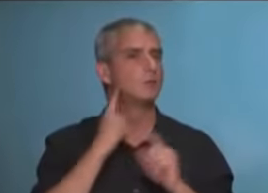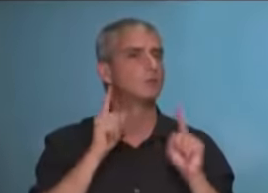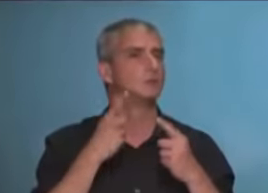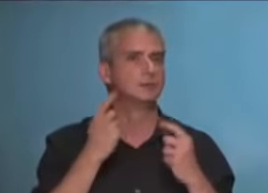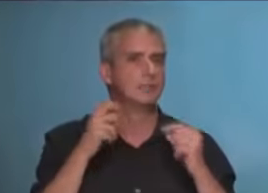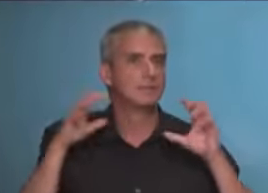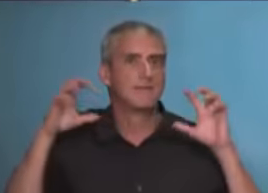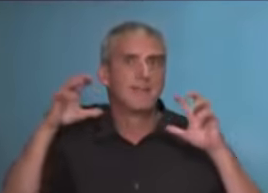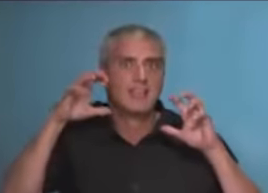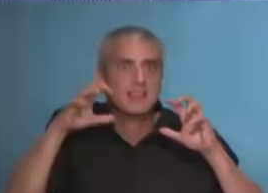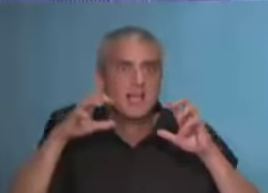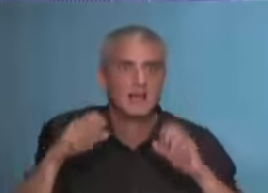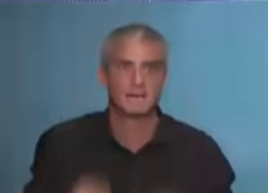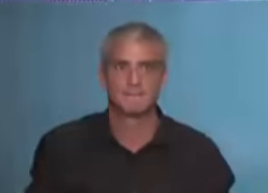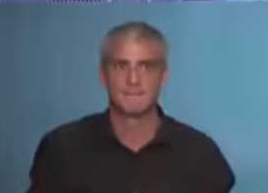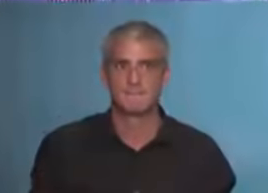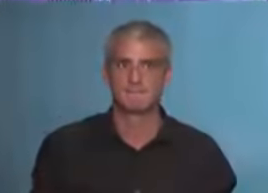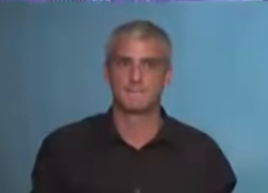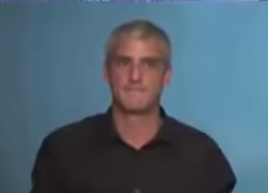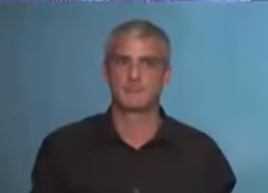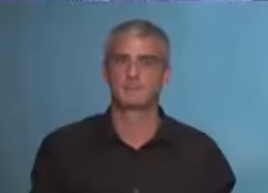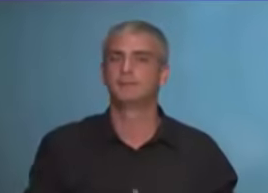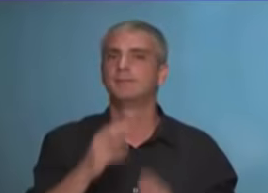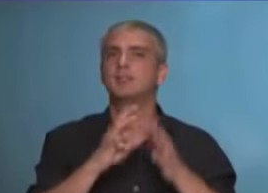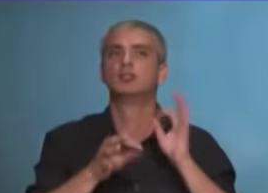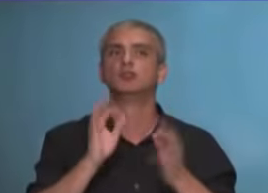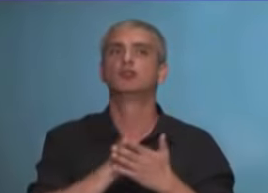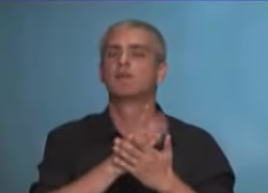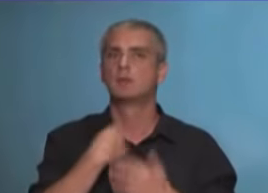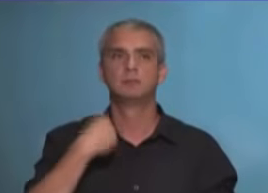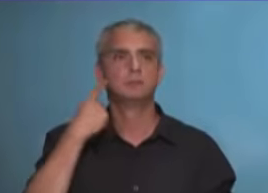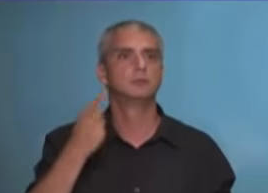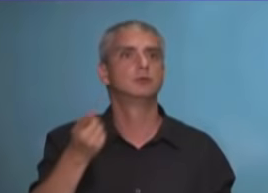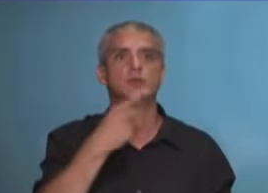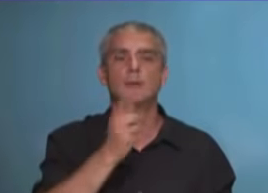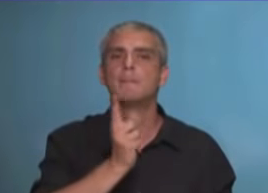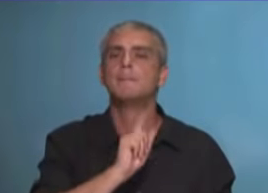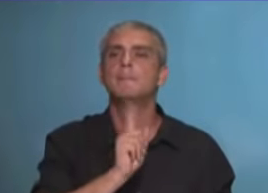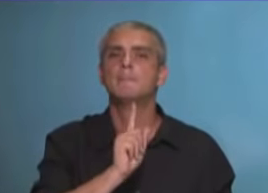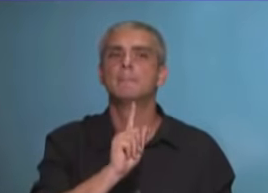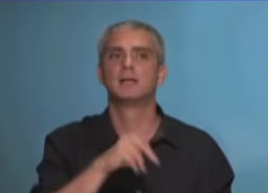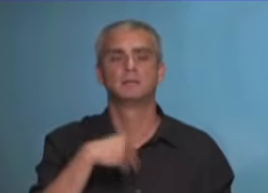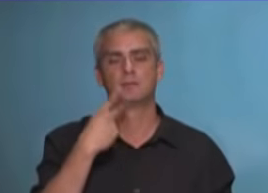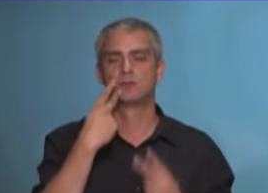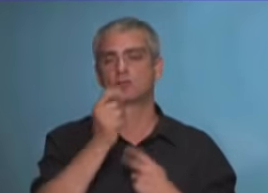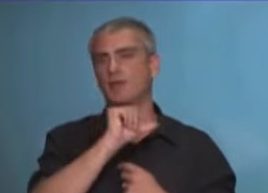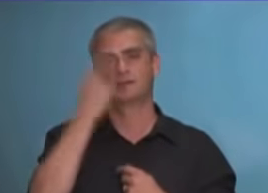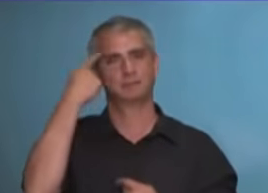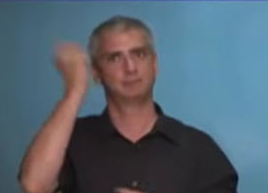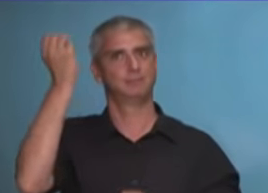קצת מפחידה כזאת. טוב, אוקיי, שופטות, עכשיו אני חייבת לשמוע ממכן מי נתנה את התשובה